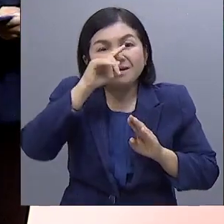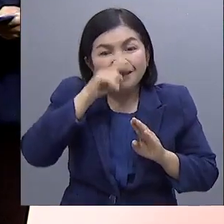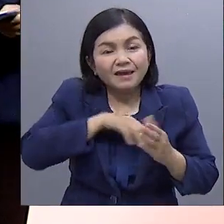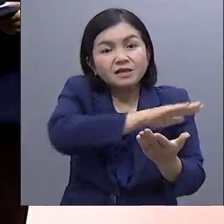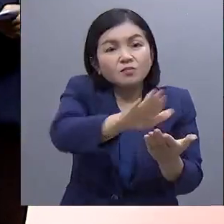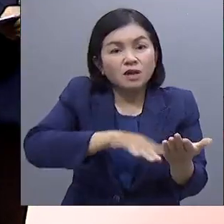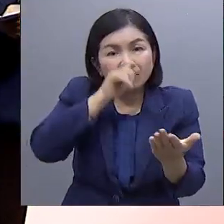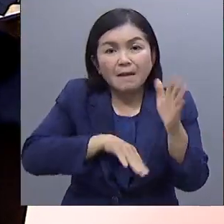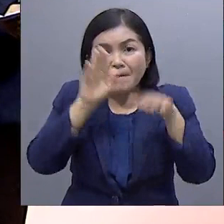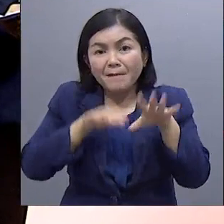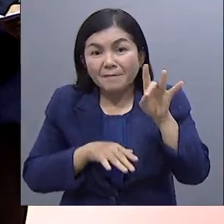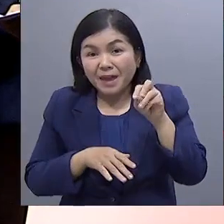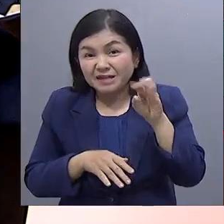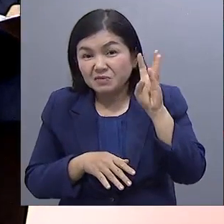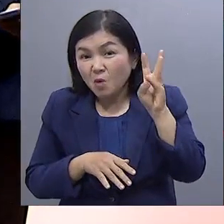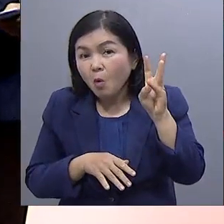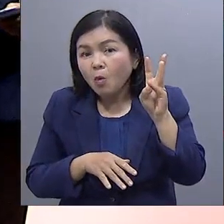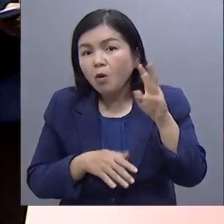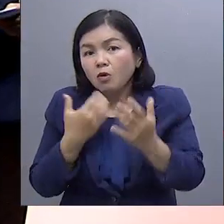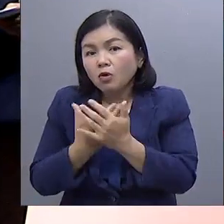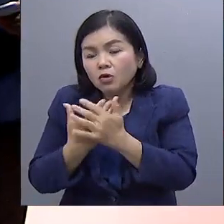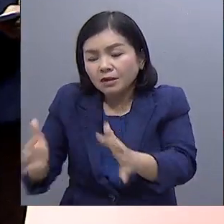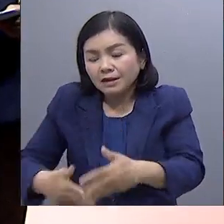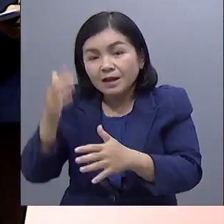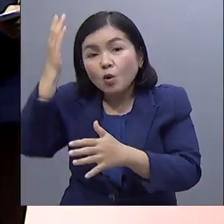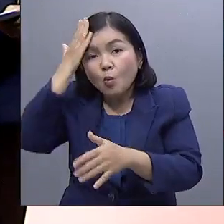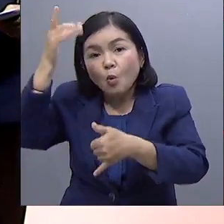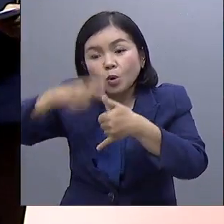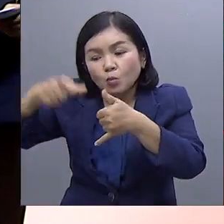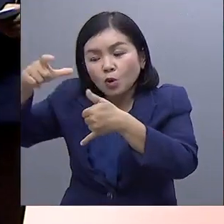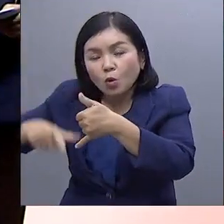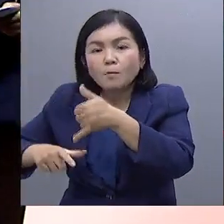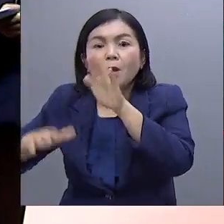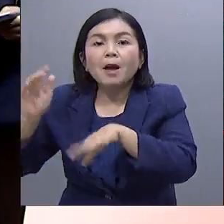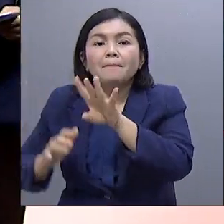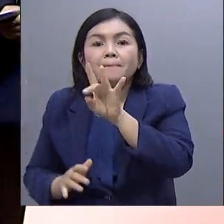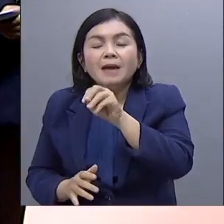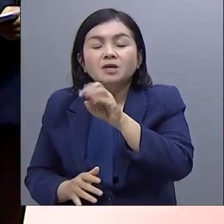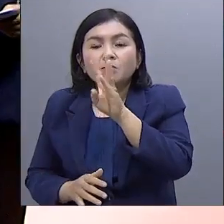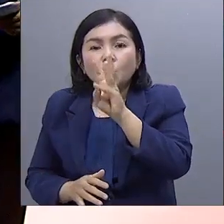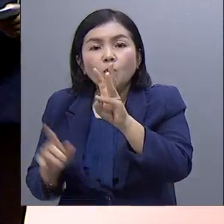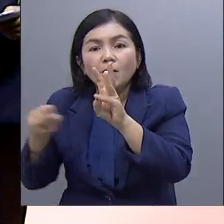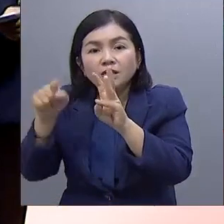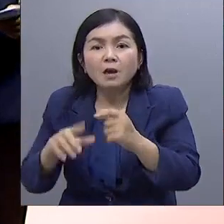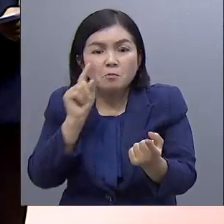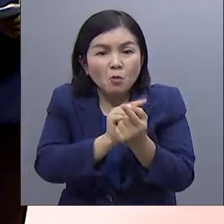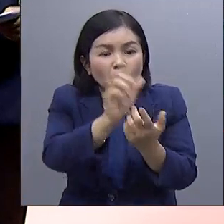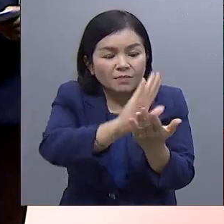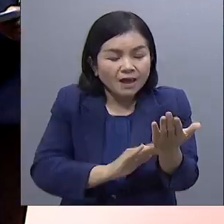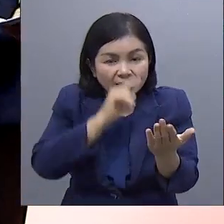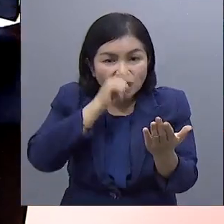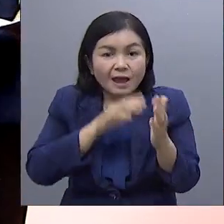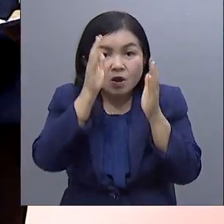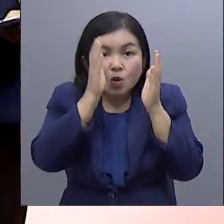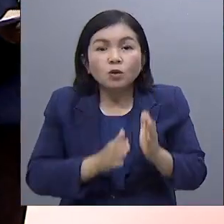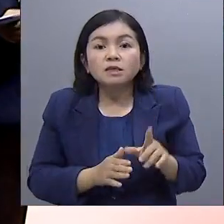ะคิดเป็น86%ของ GDP ค่ะและเมื่อพิจารณาเป็นรายคนนะคะเราพบว่าคนไทย25 ล้านคนมีหนี้เฉลี่ยรายค